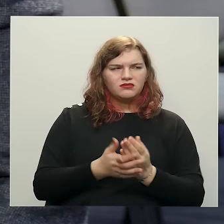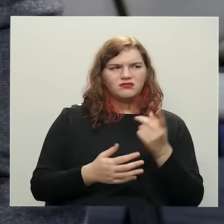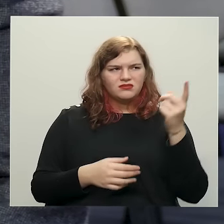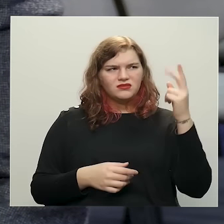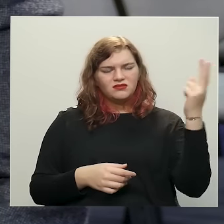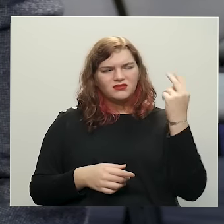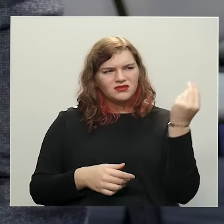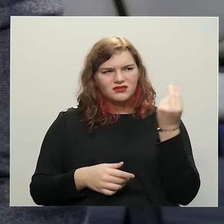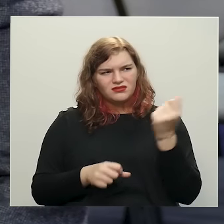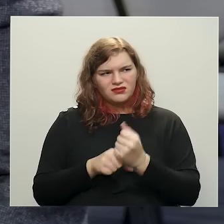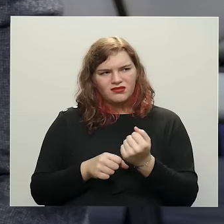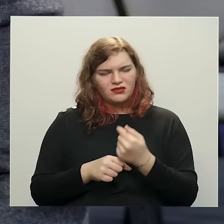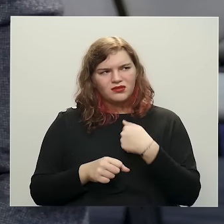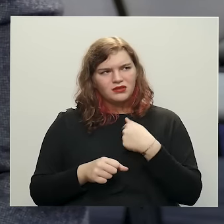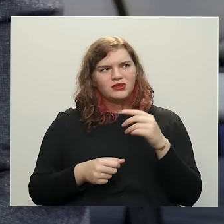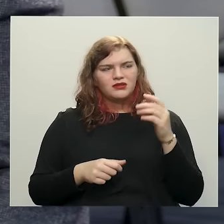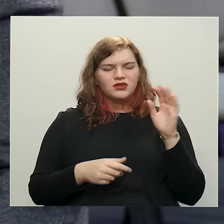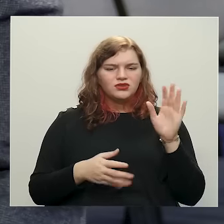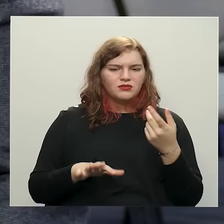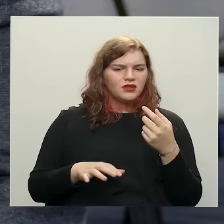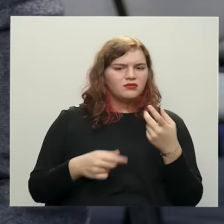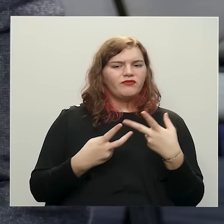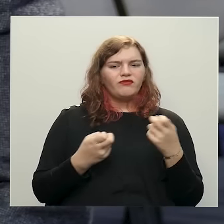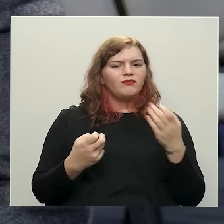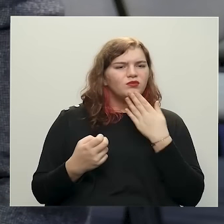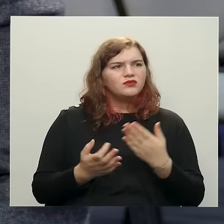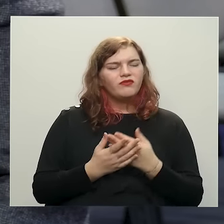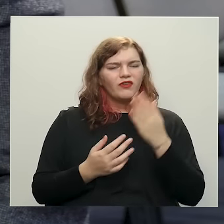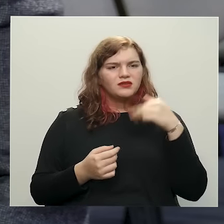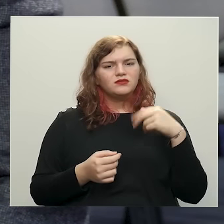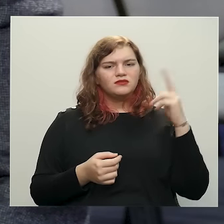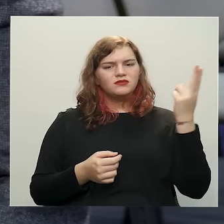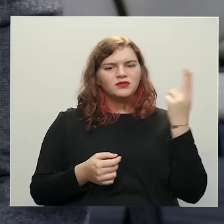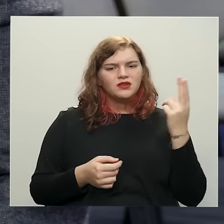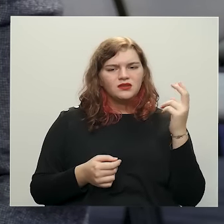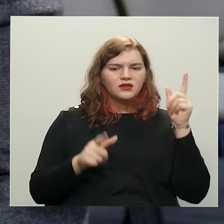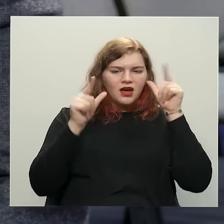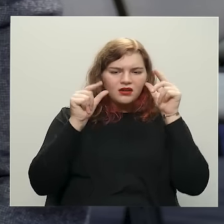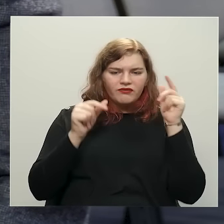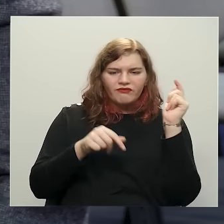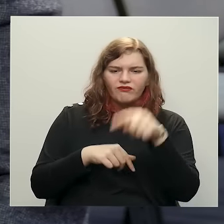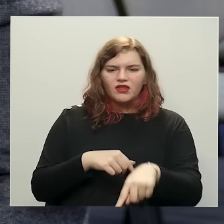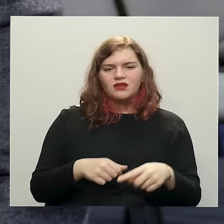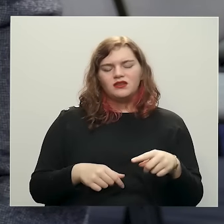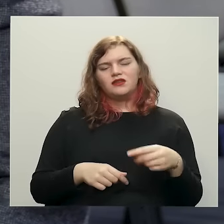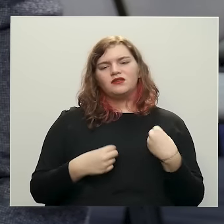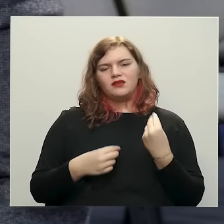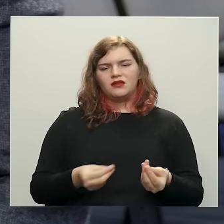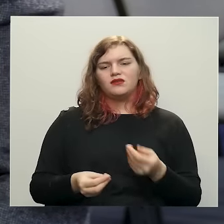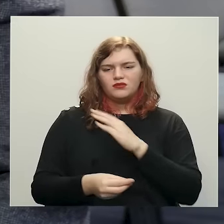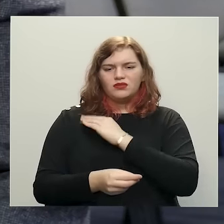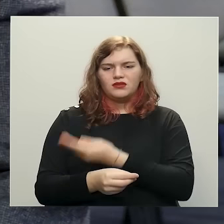să judecăm, când începem să nu mai fim mulțumitori față de Dumnezeu, cel rău vine